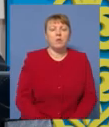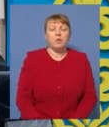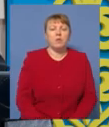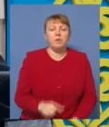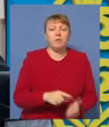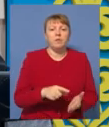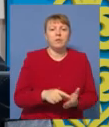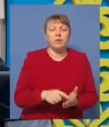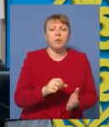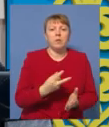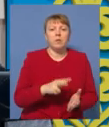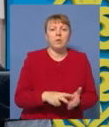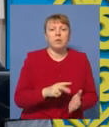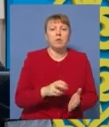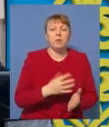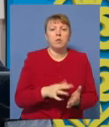WhatsApp